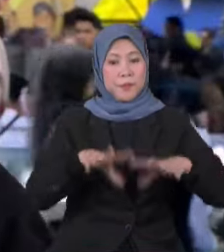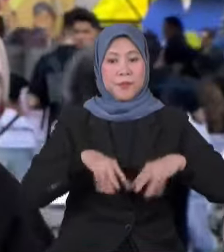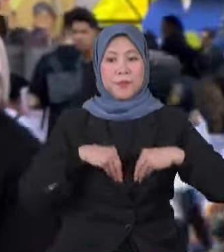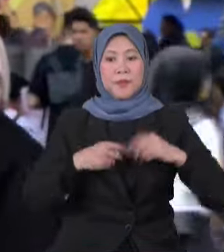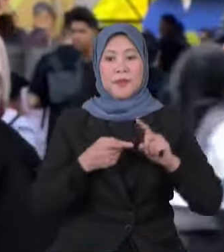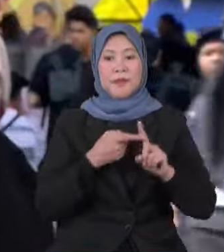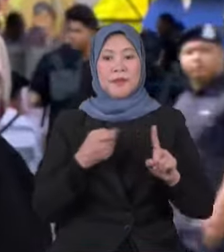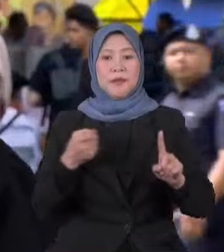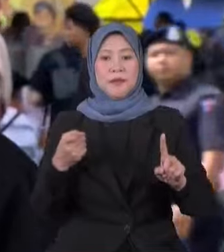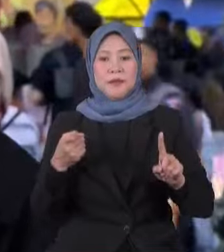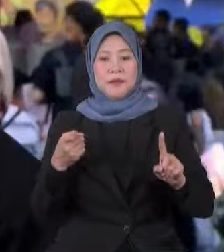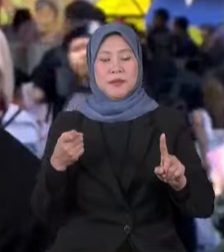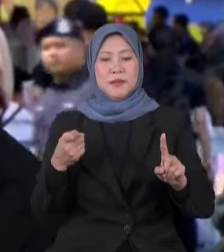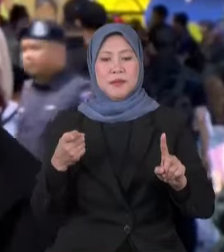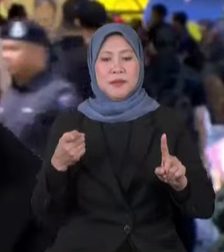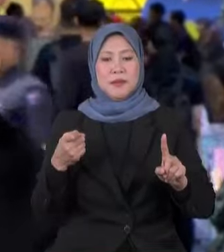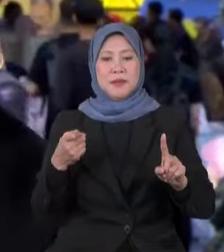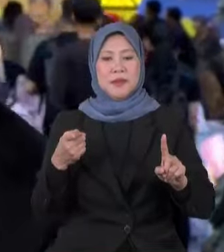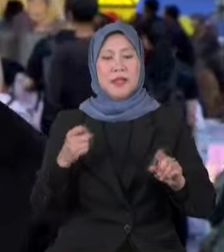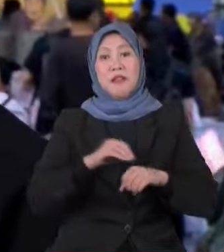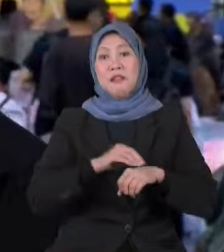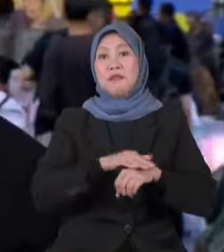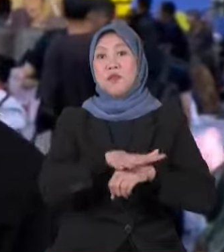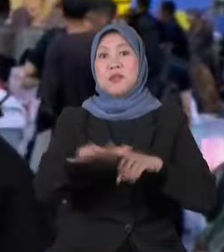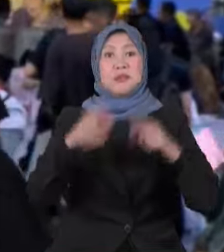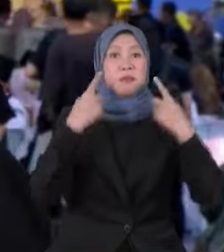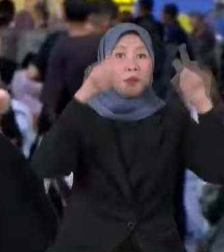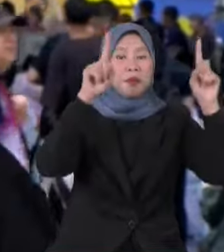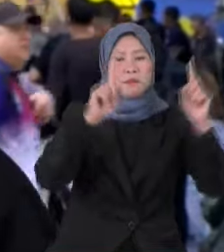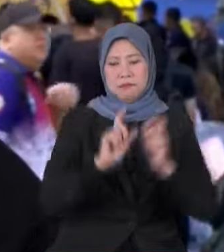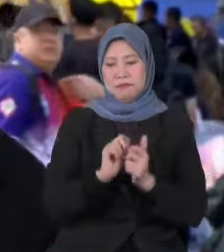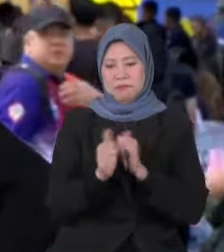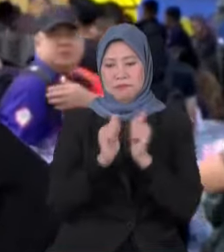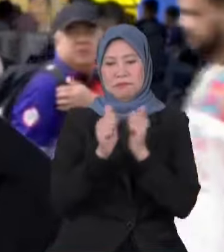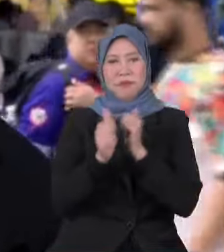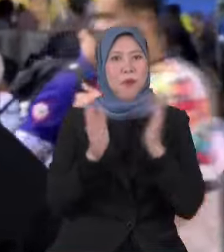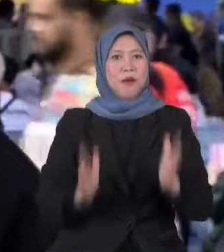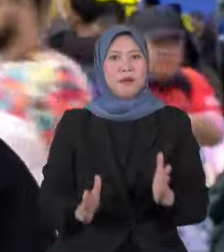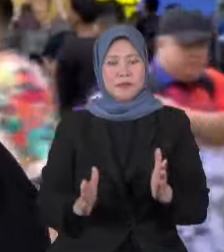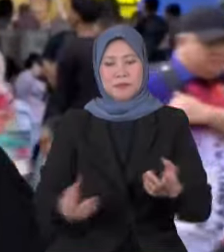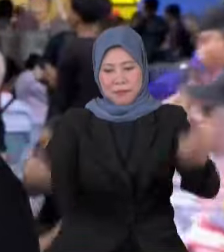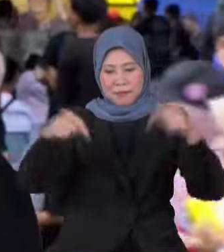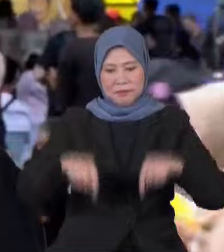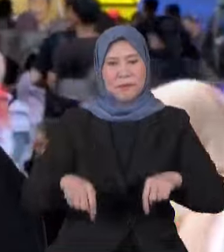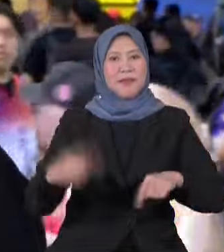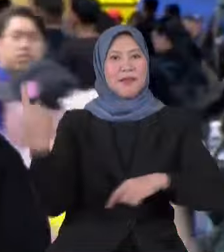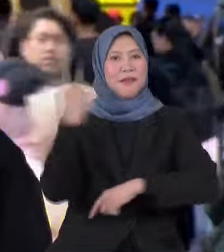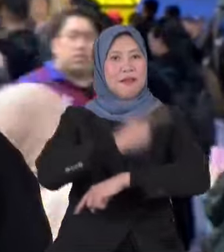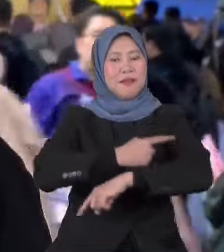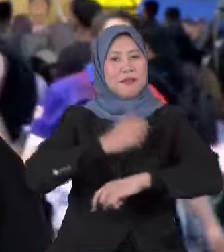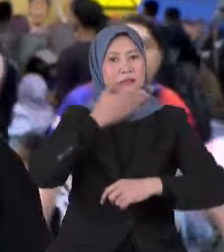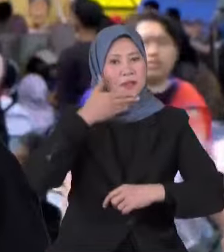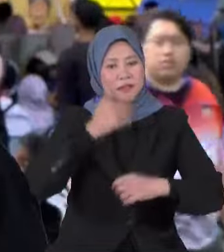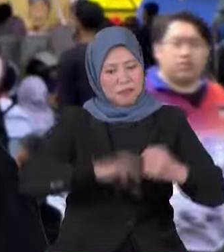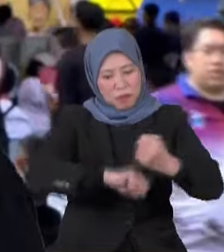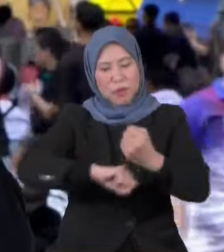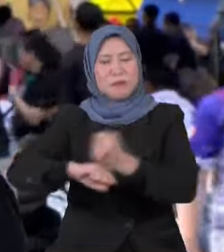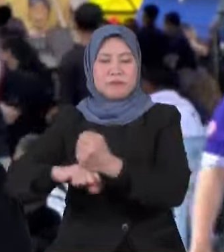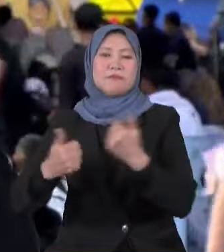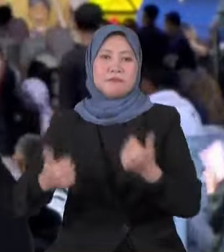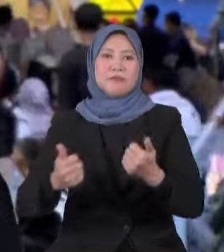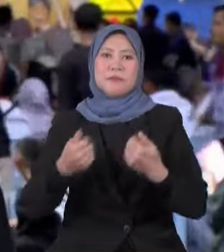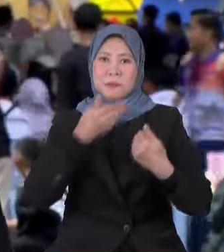kehadiran daripada influencer-influencer, daripada atlet, yang beberapa atlet yang datang juga untuk support Hari Belia. Jadi ambil peluang ni untuk